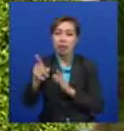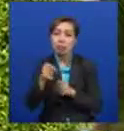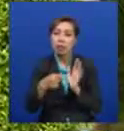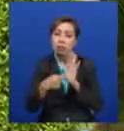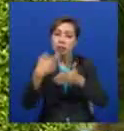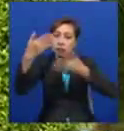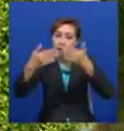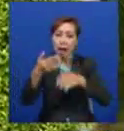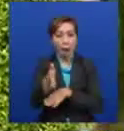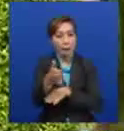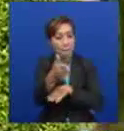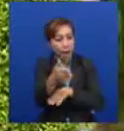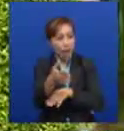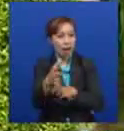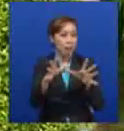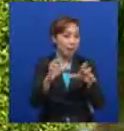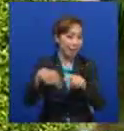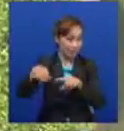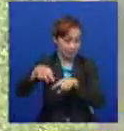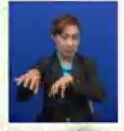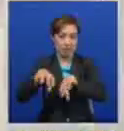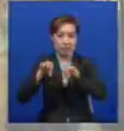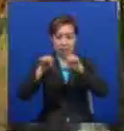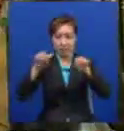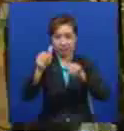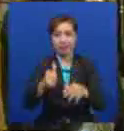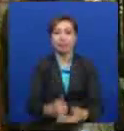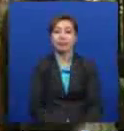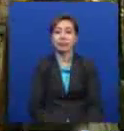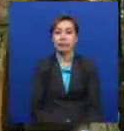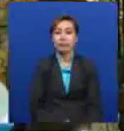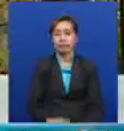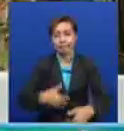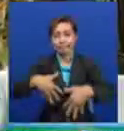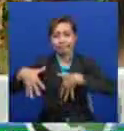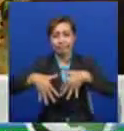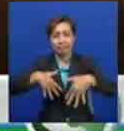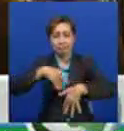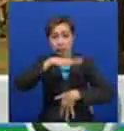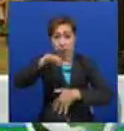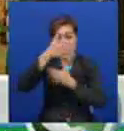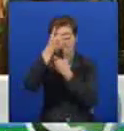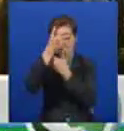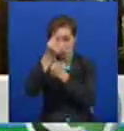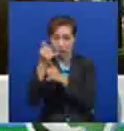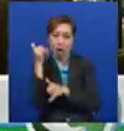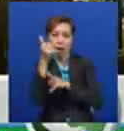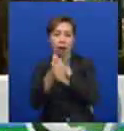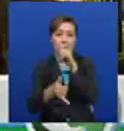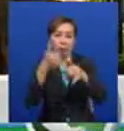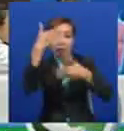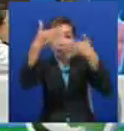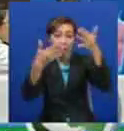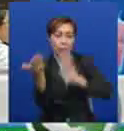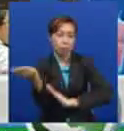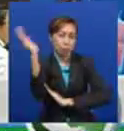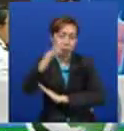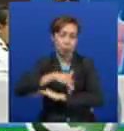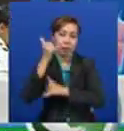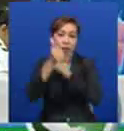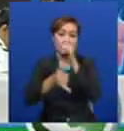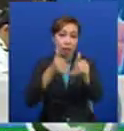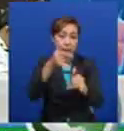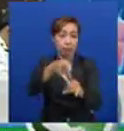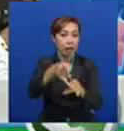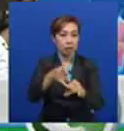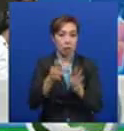ที่ยิ่งใหญ่แล้วก็ได้มาตรฐานค่ะ ประชาชนจำนวนมากให้ความสนใจเข้าชมงานตลอดทั้งวันโดยส่วนจัดแสด